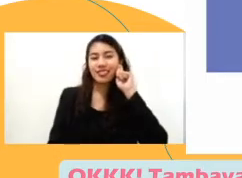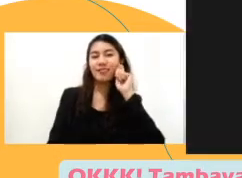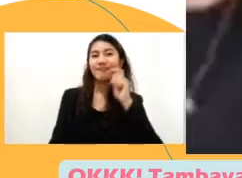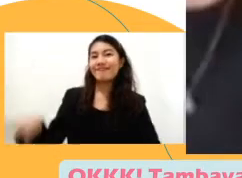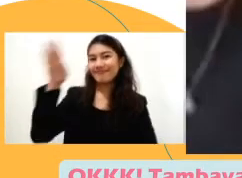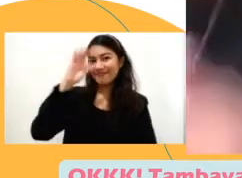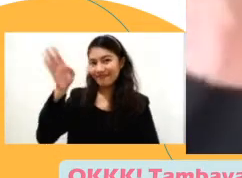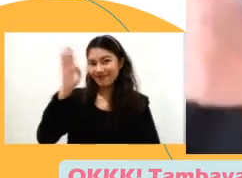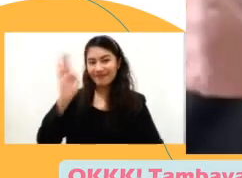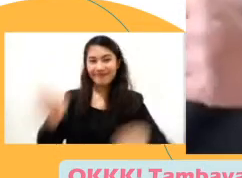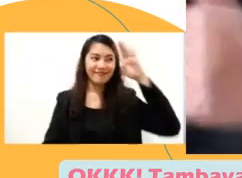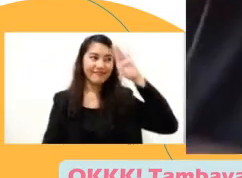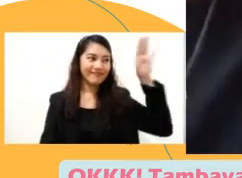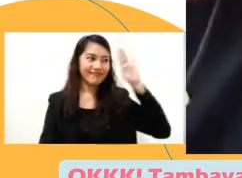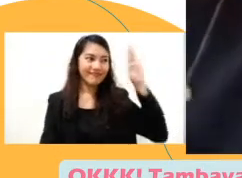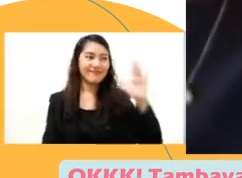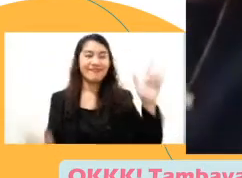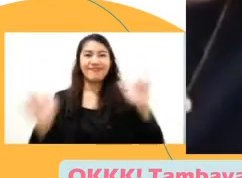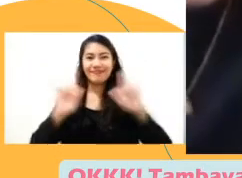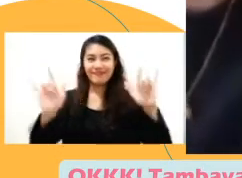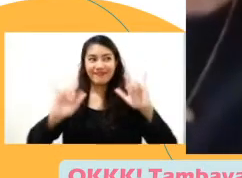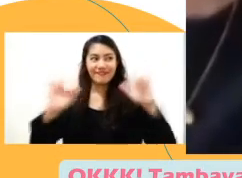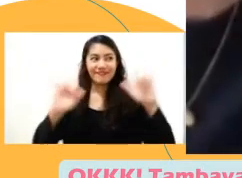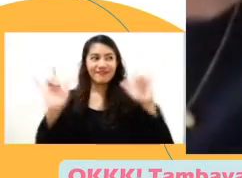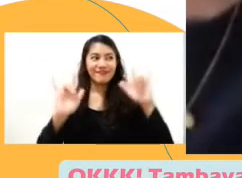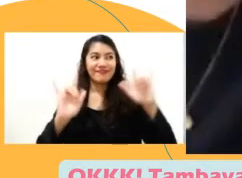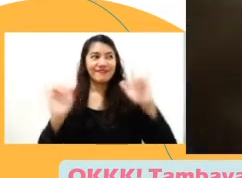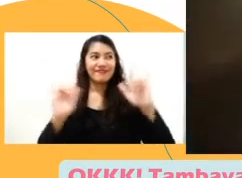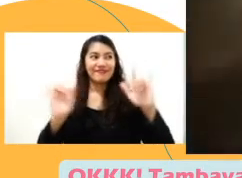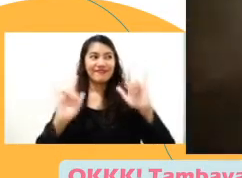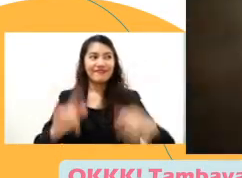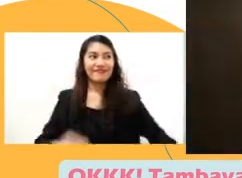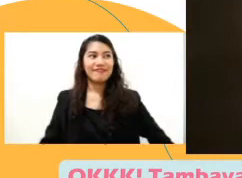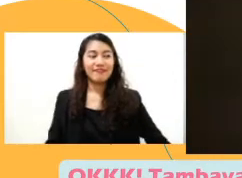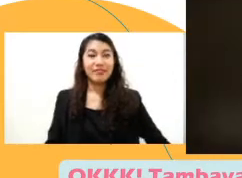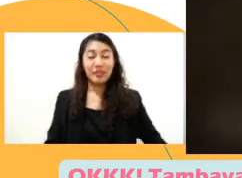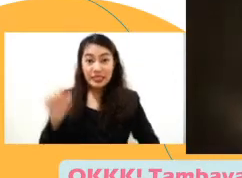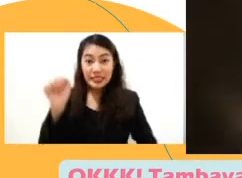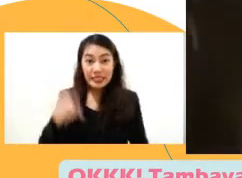Hi! Hi! Narinig ba to?